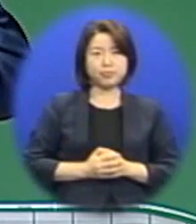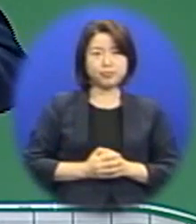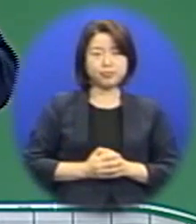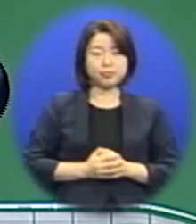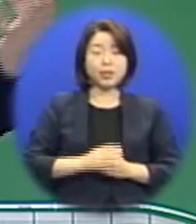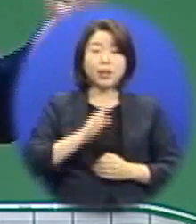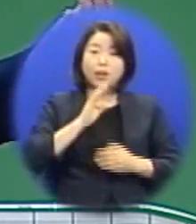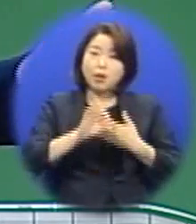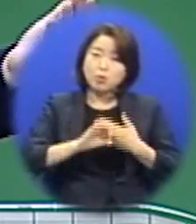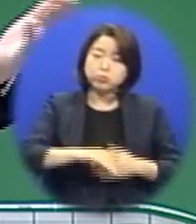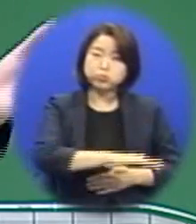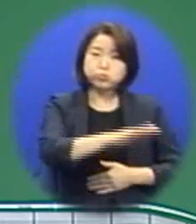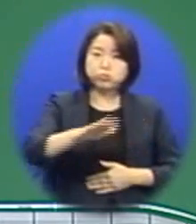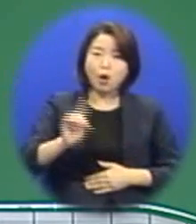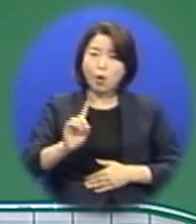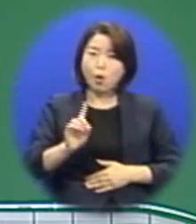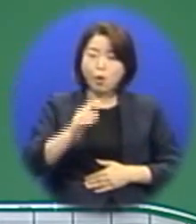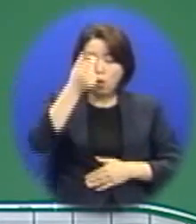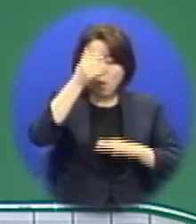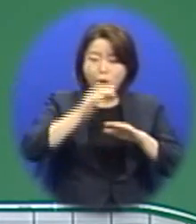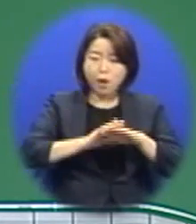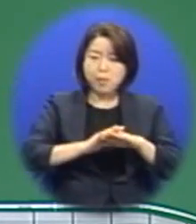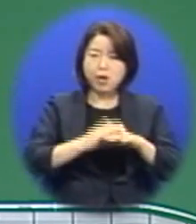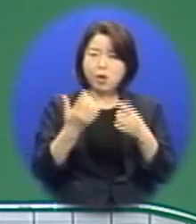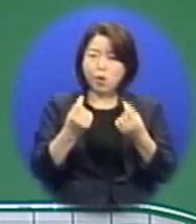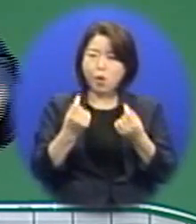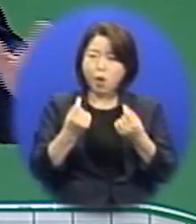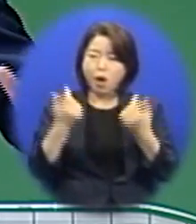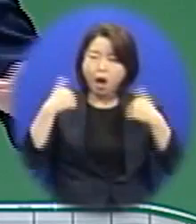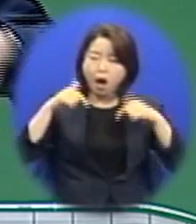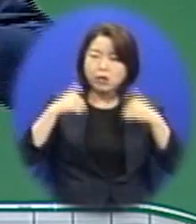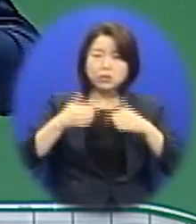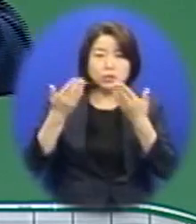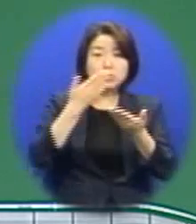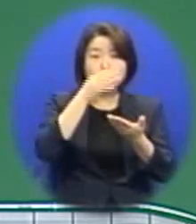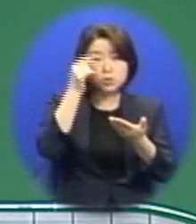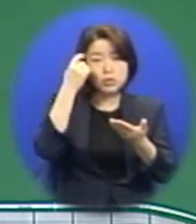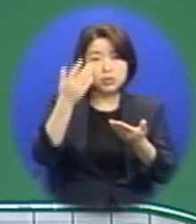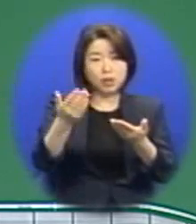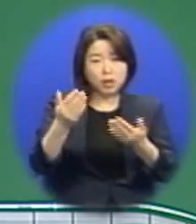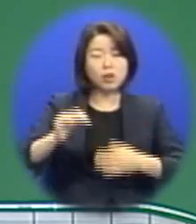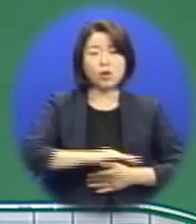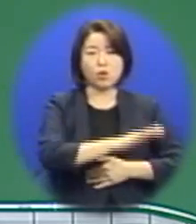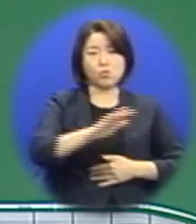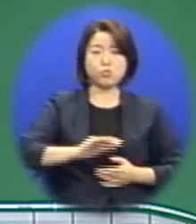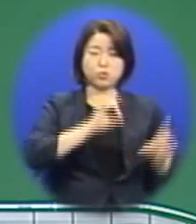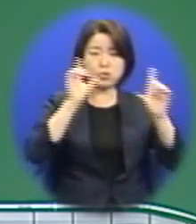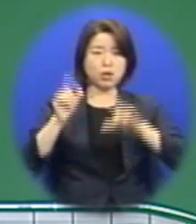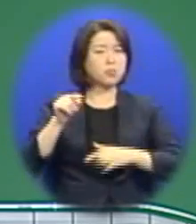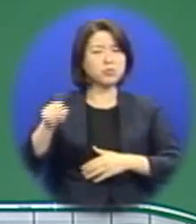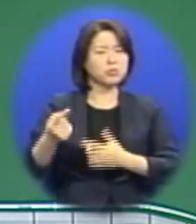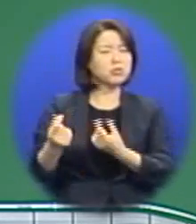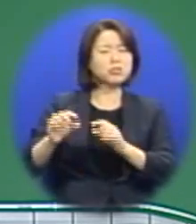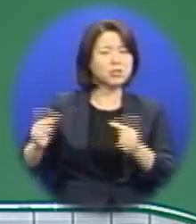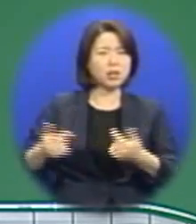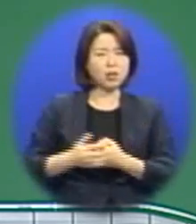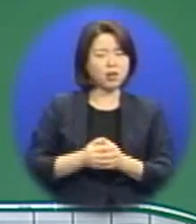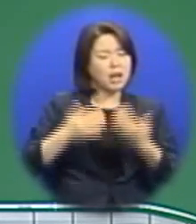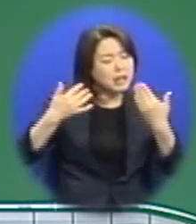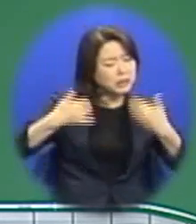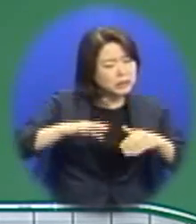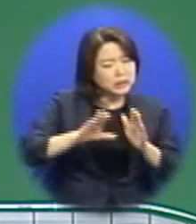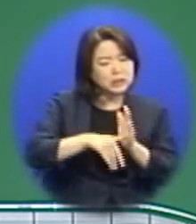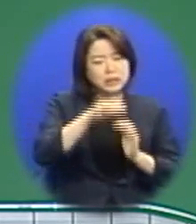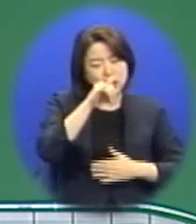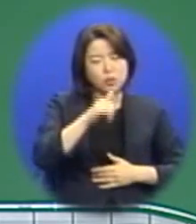그러면 어떻게 그렇게 예배를 매번 드릴 수 있냐는 겁니다. 우리의 삶은 우리를 그렇게 만들어 놓지 않는데 지치게 하고